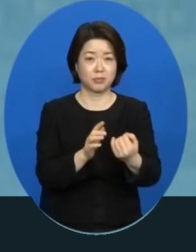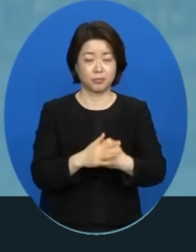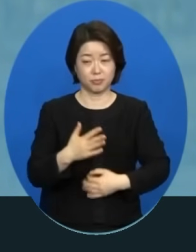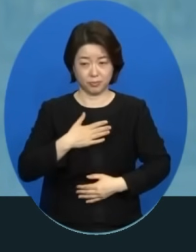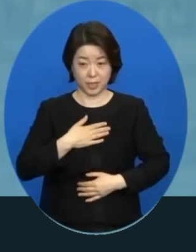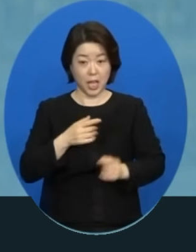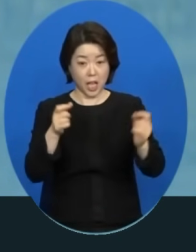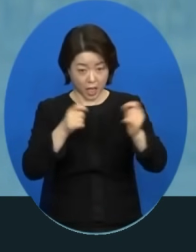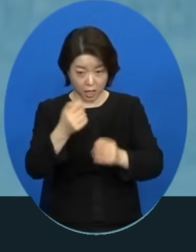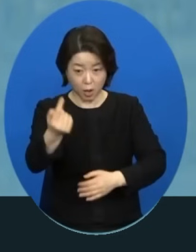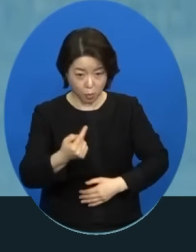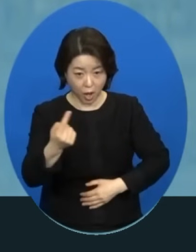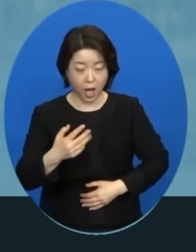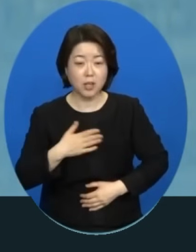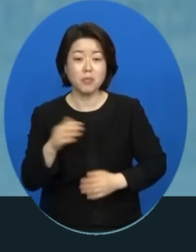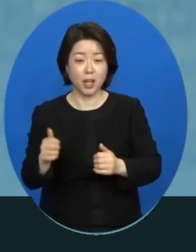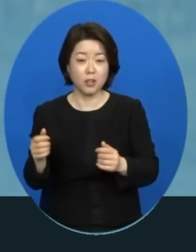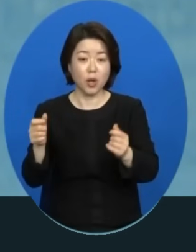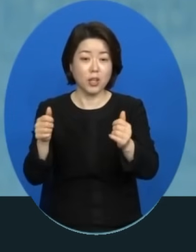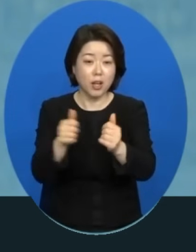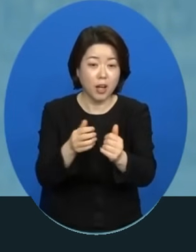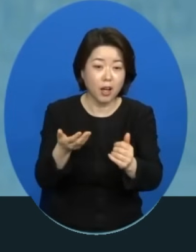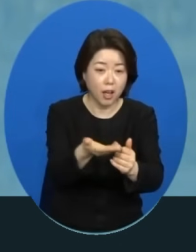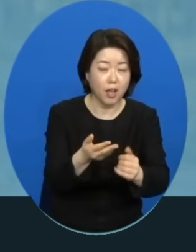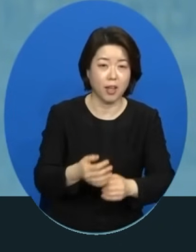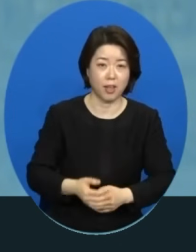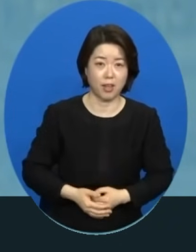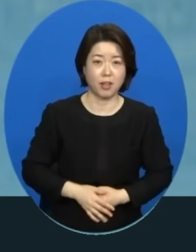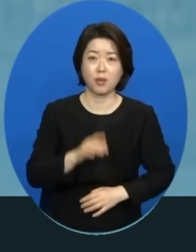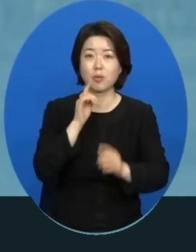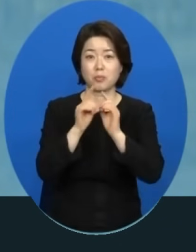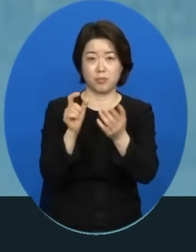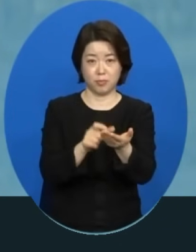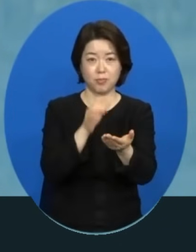가까이 와라, 그럼 내가 너에게 가까이 갈 거야 라고 말씀을 하시는 것이죠.